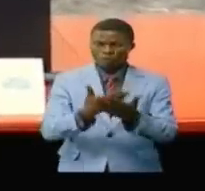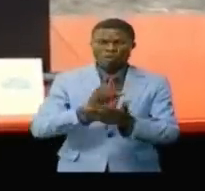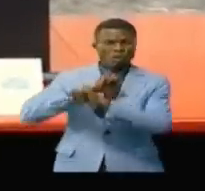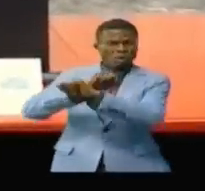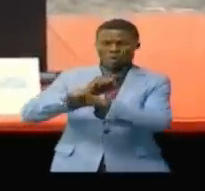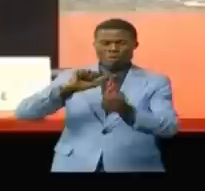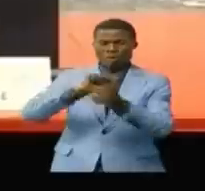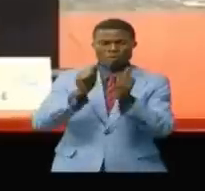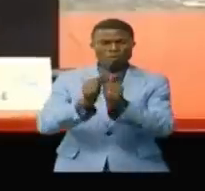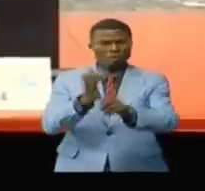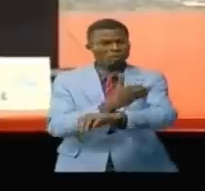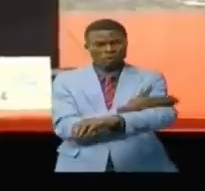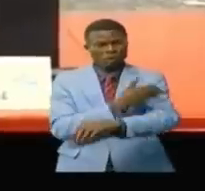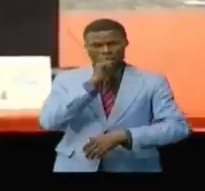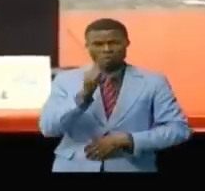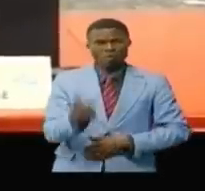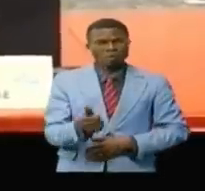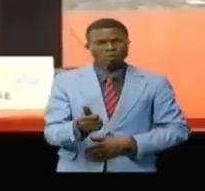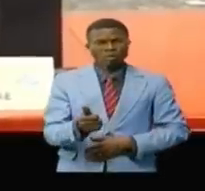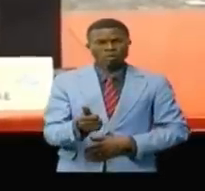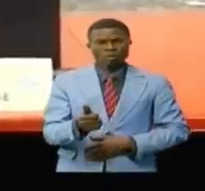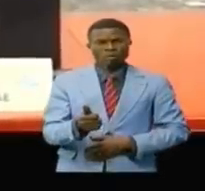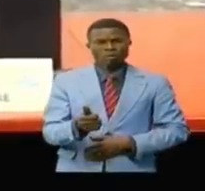toute aggravation de la situation.